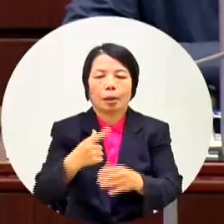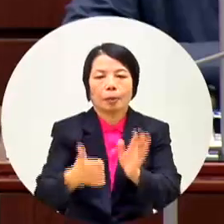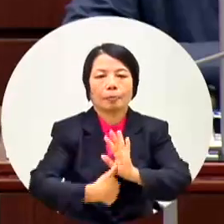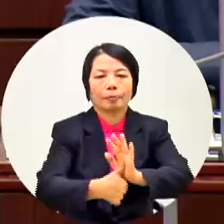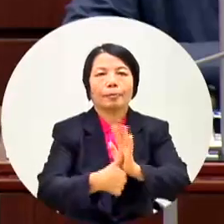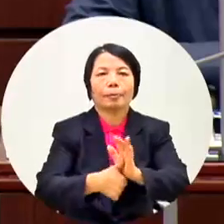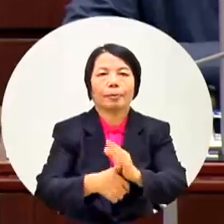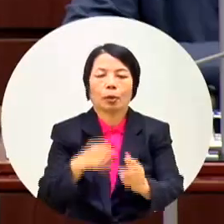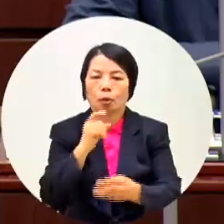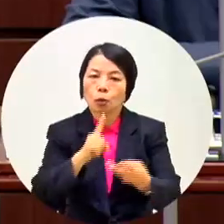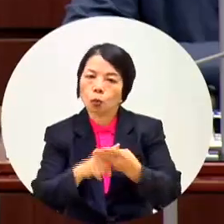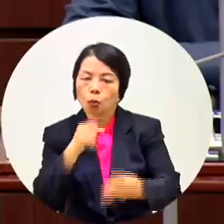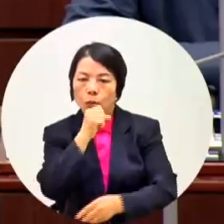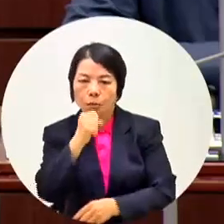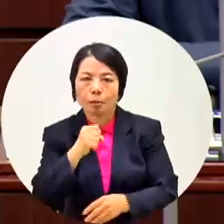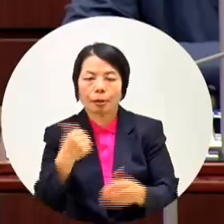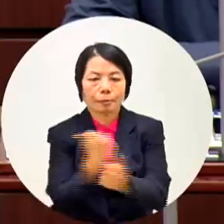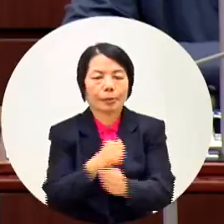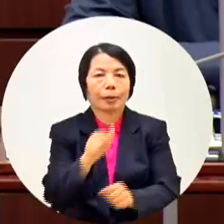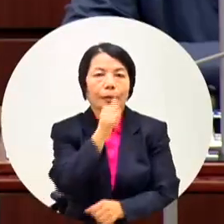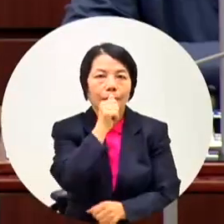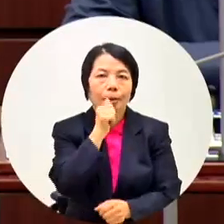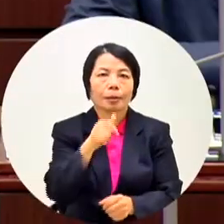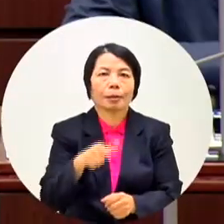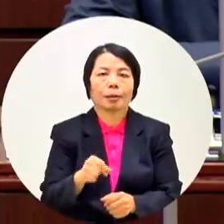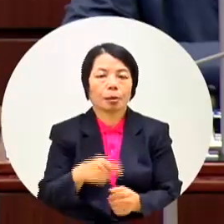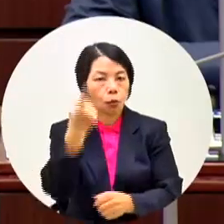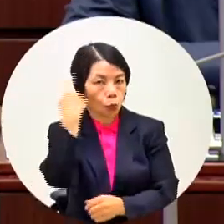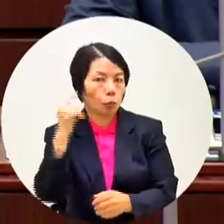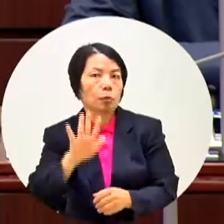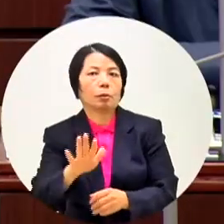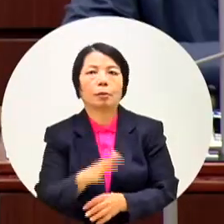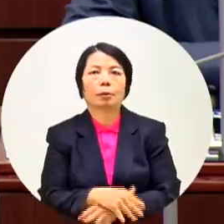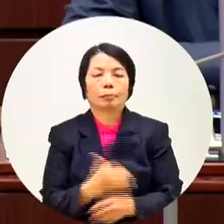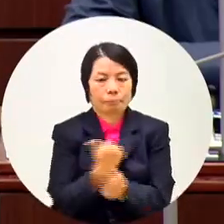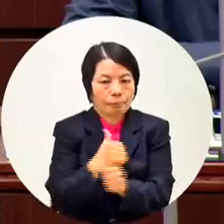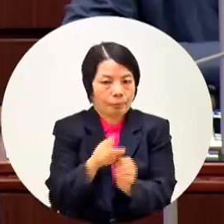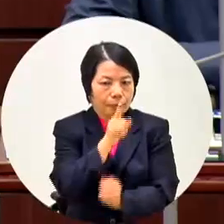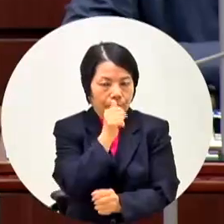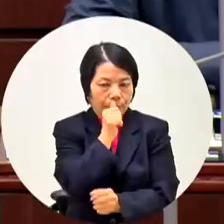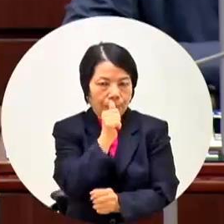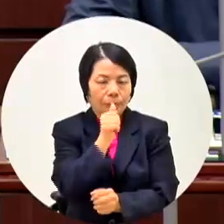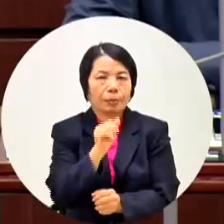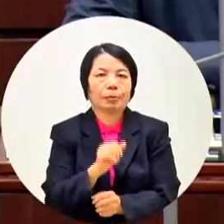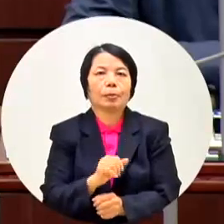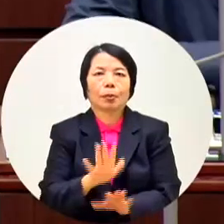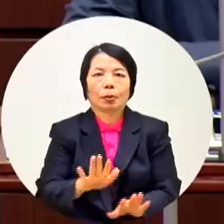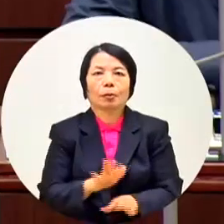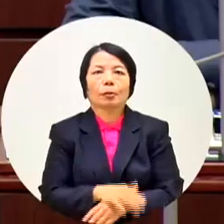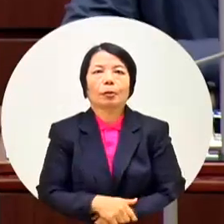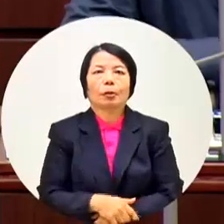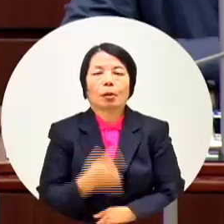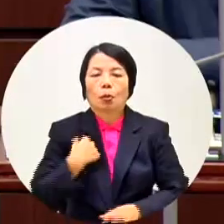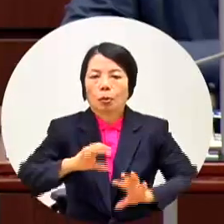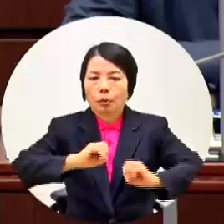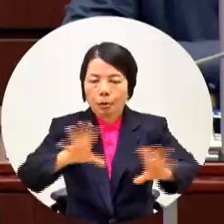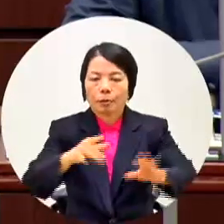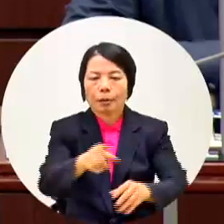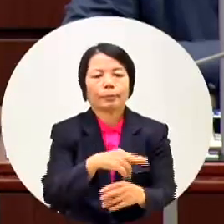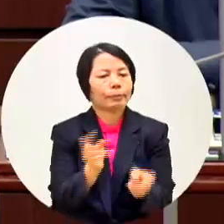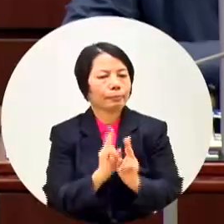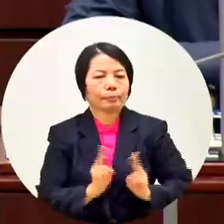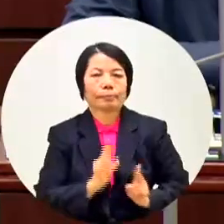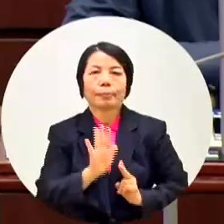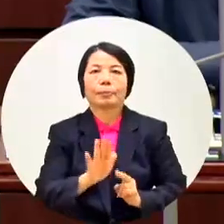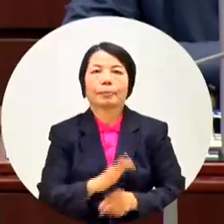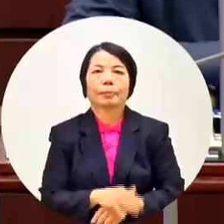一个名节目主持人代言，我觉得跟议员报告，他被我们感动。我觉得这些有名的人，过